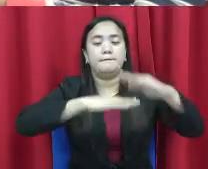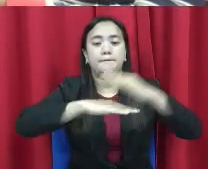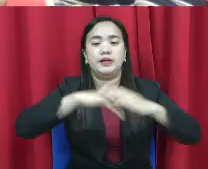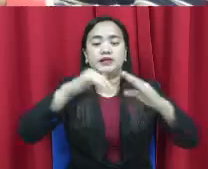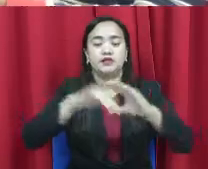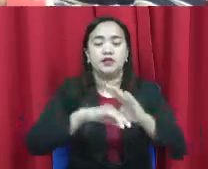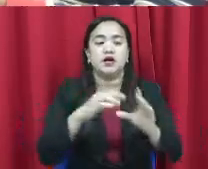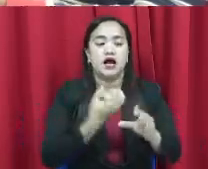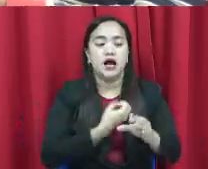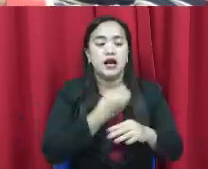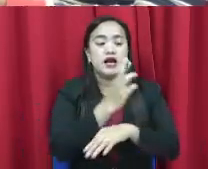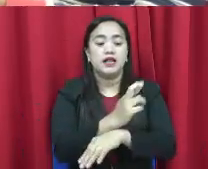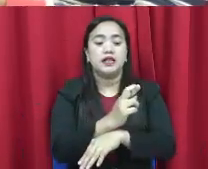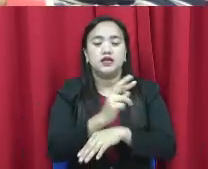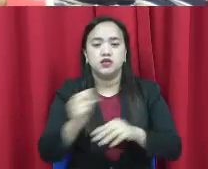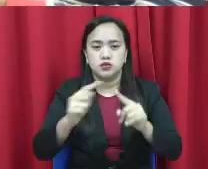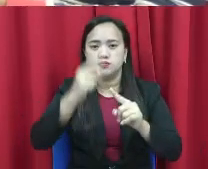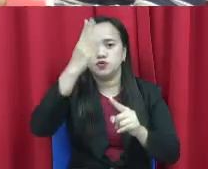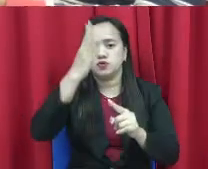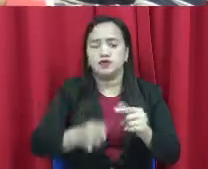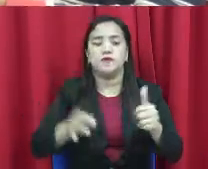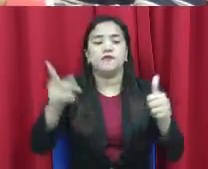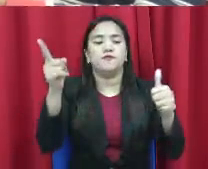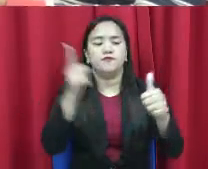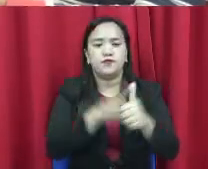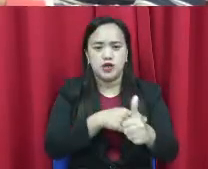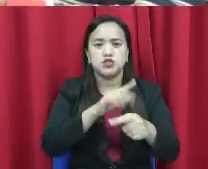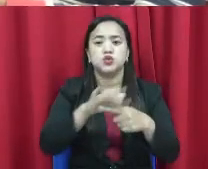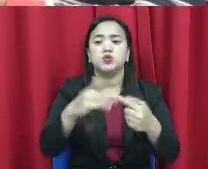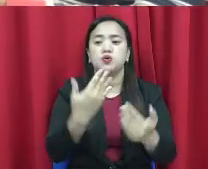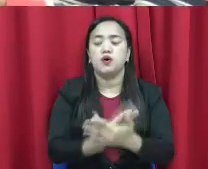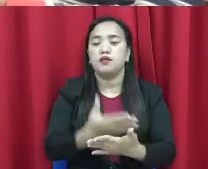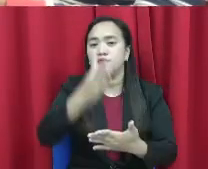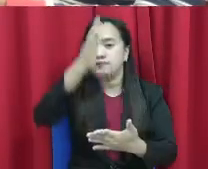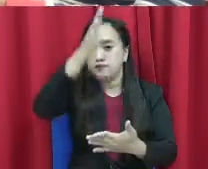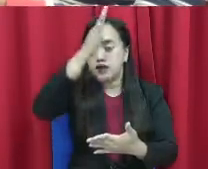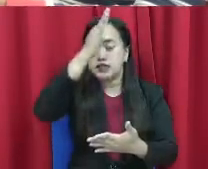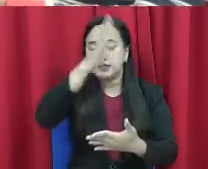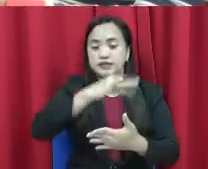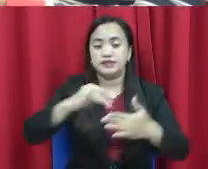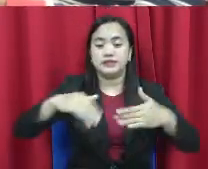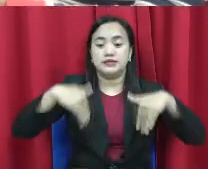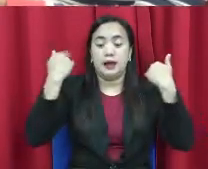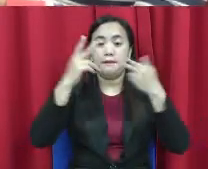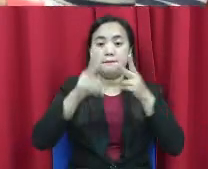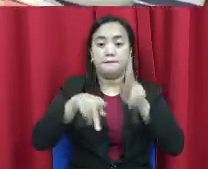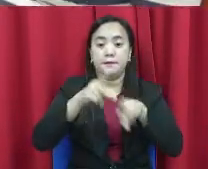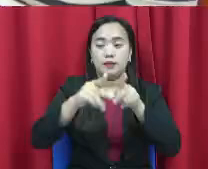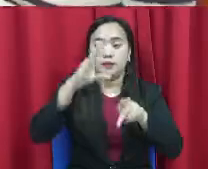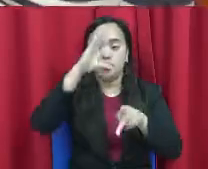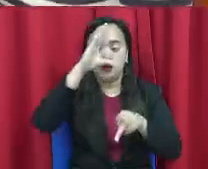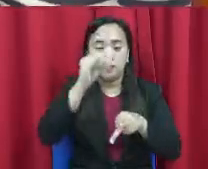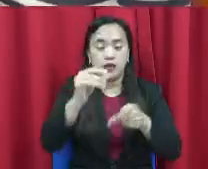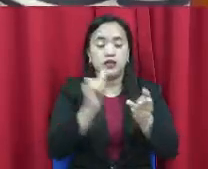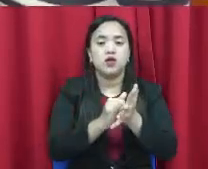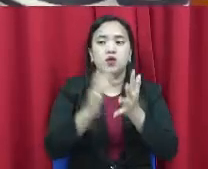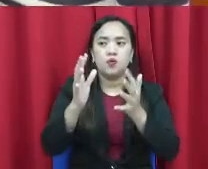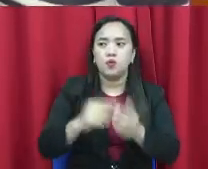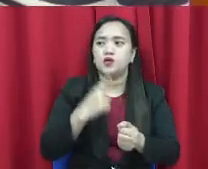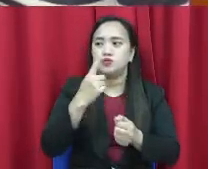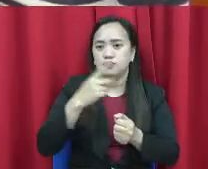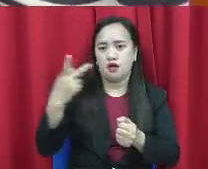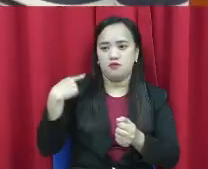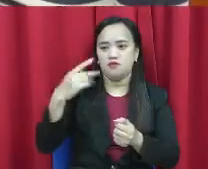relasyon sa Panginoon first na sa mga lalaki sa mga young people po diyan na mag-aasawa at nagpaplanong